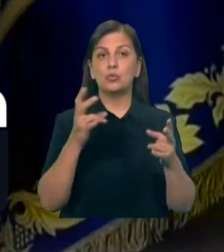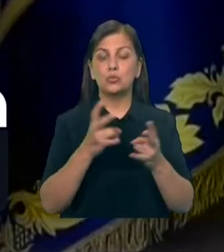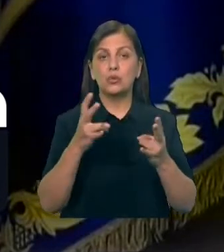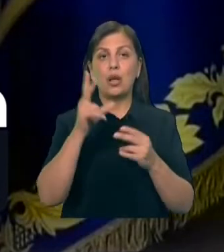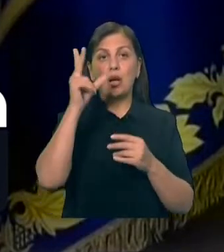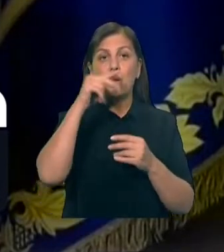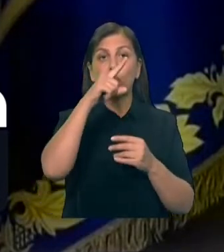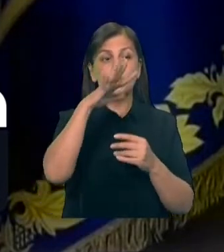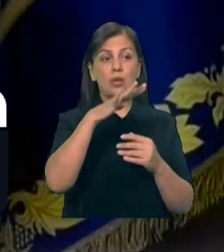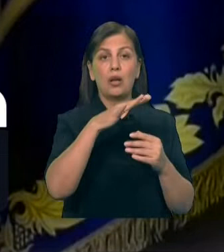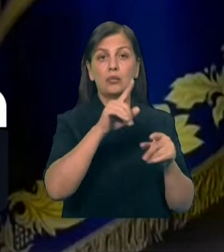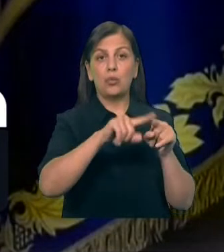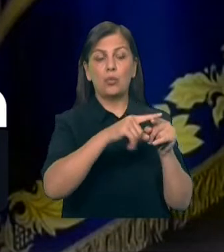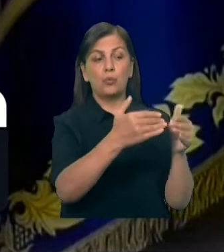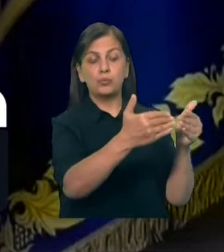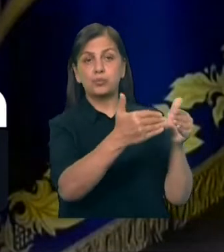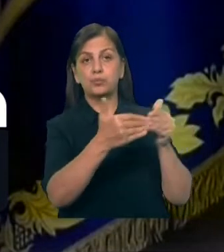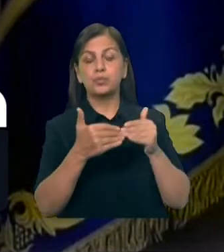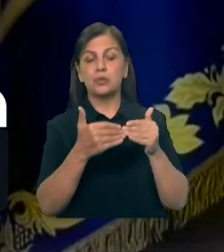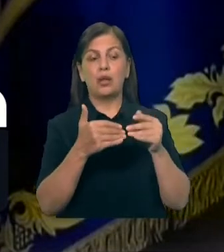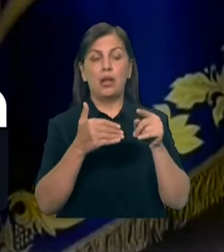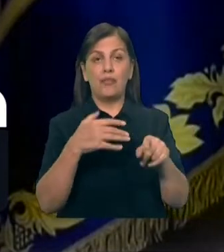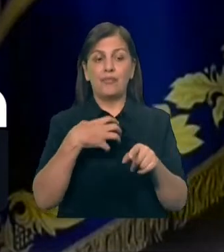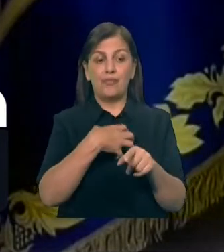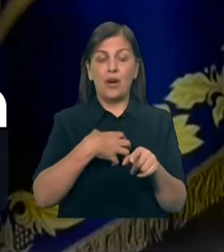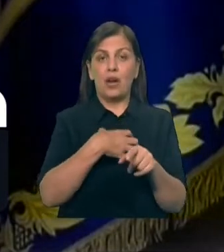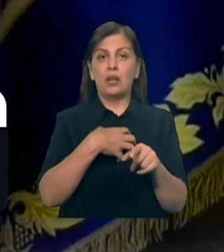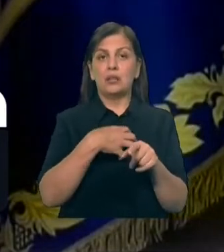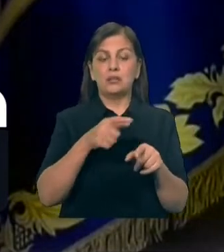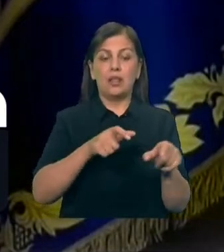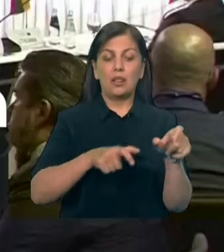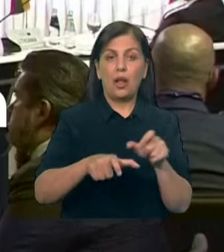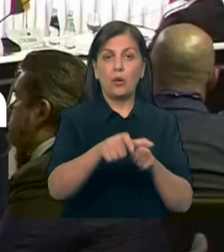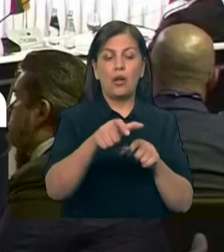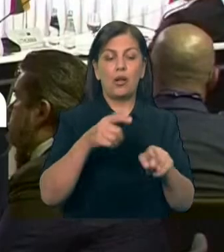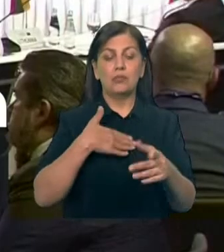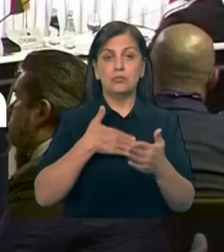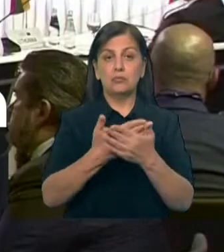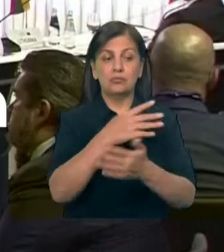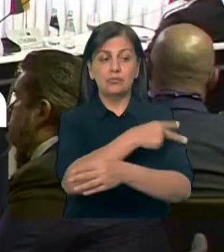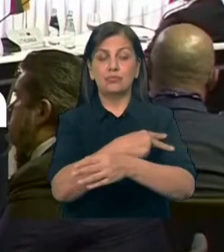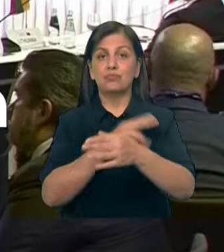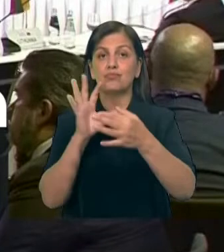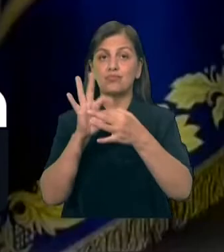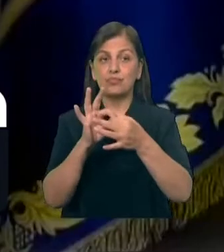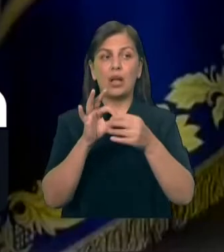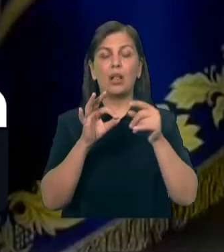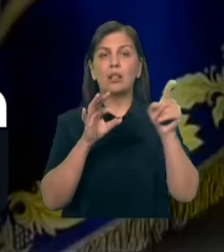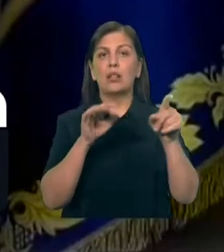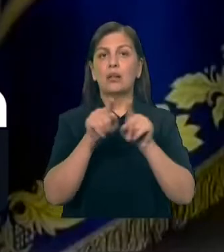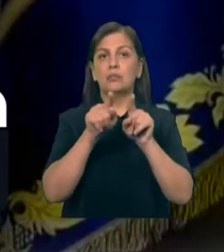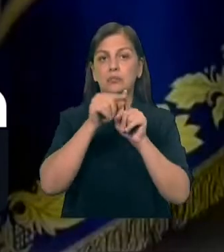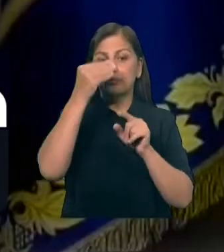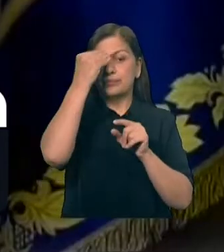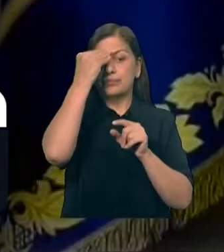gələndə maşın və dəmir yolları, limanlar kritik əhəmiyyət daşıyır, onda bizim bu təşəbbüsün üzvü olmağımız heç də məntiqsiz